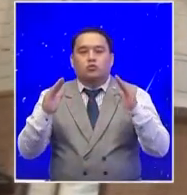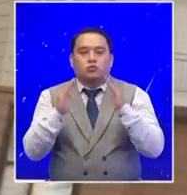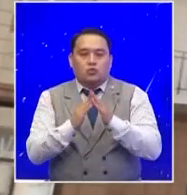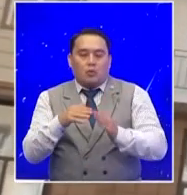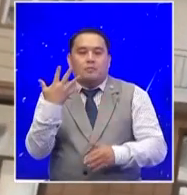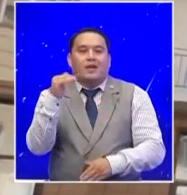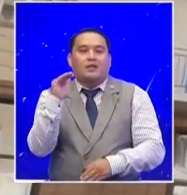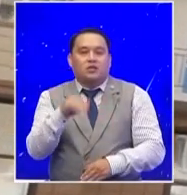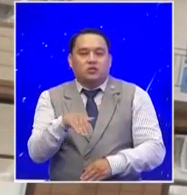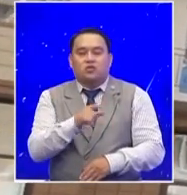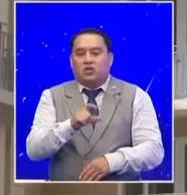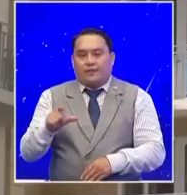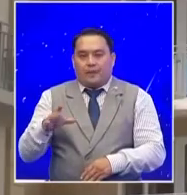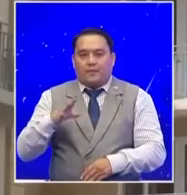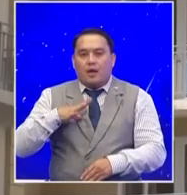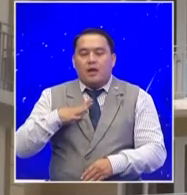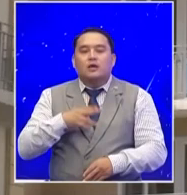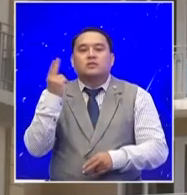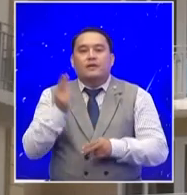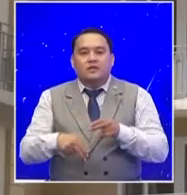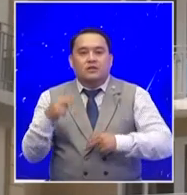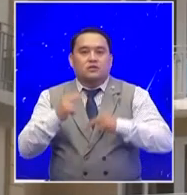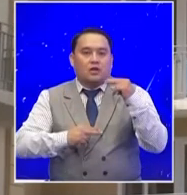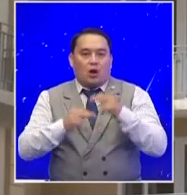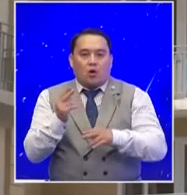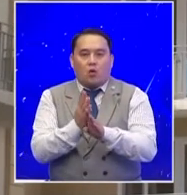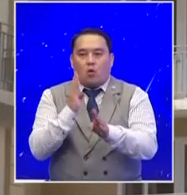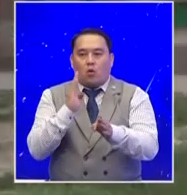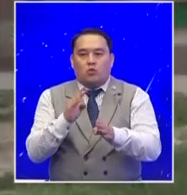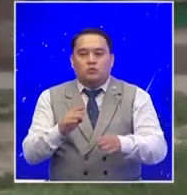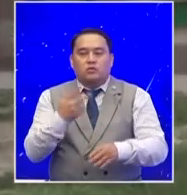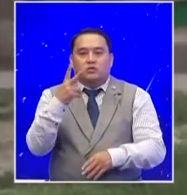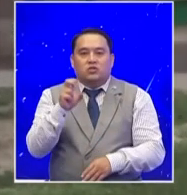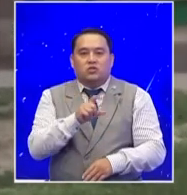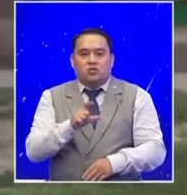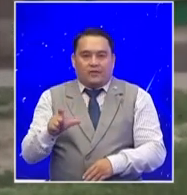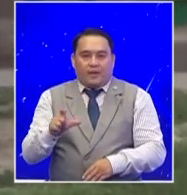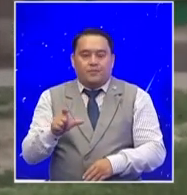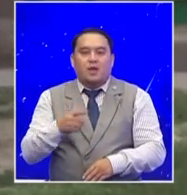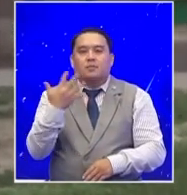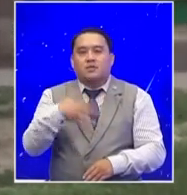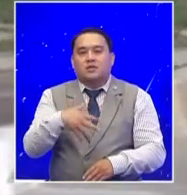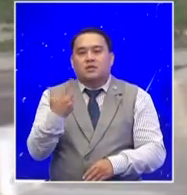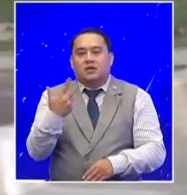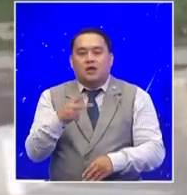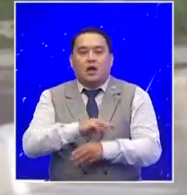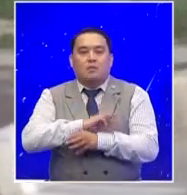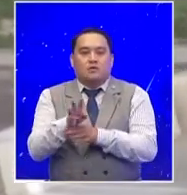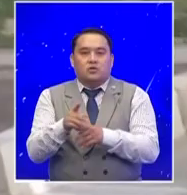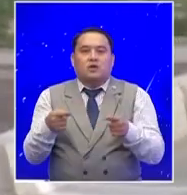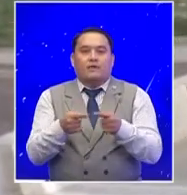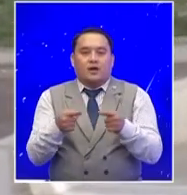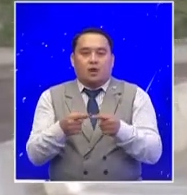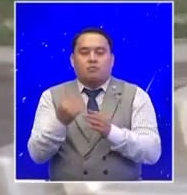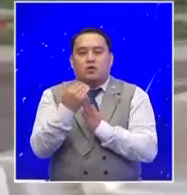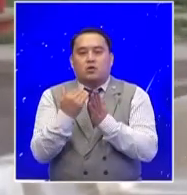более 5000 человек. С завершением текущего строительства очередь продвинется на 300 человек. Еще 53 будут обеспечены арендными квартирами